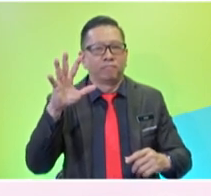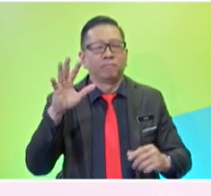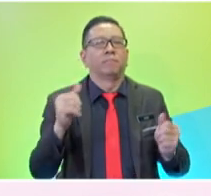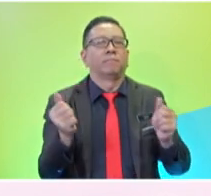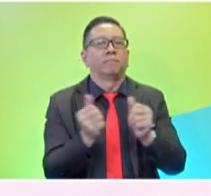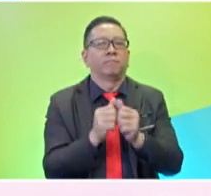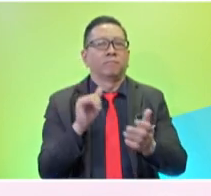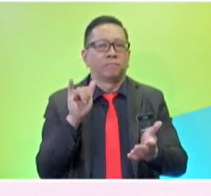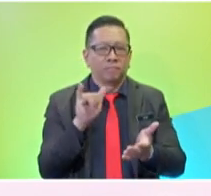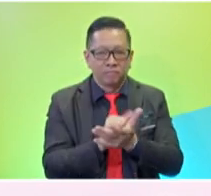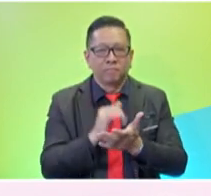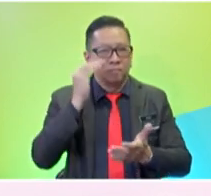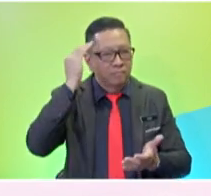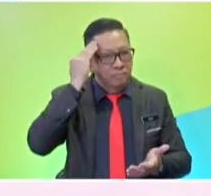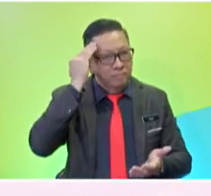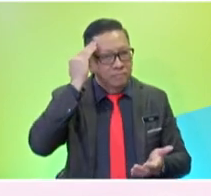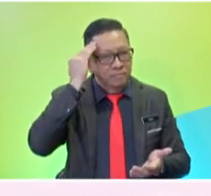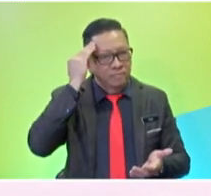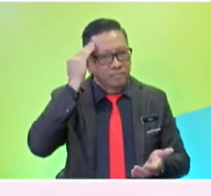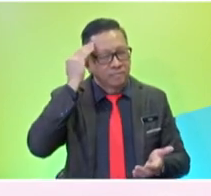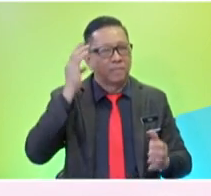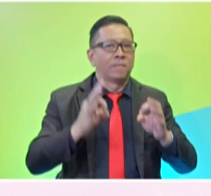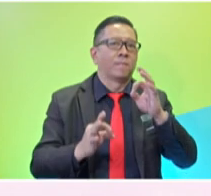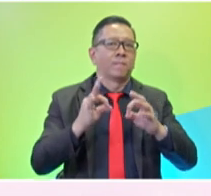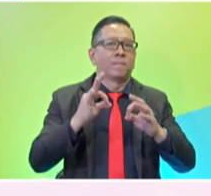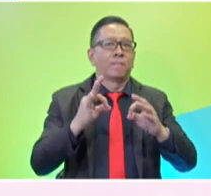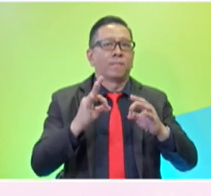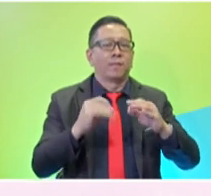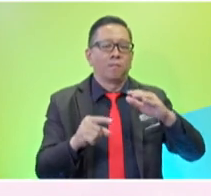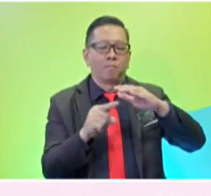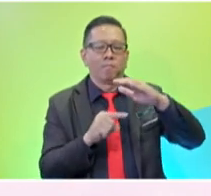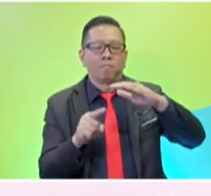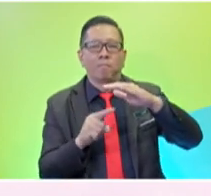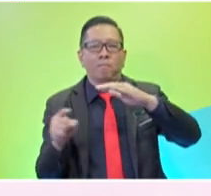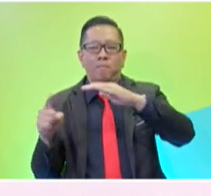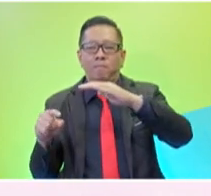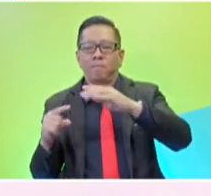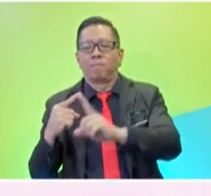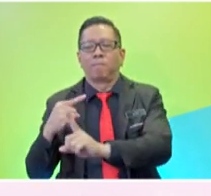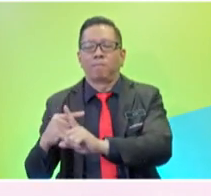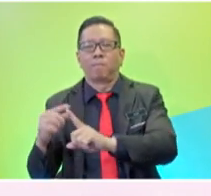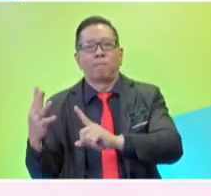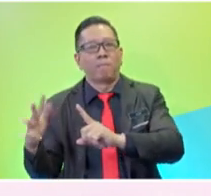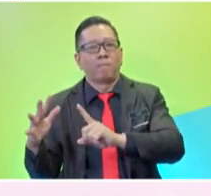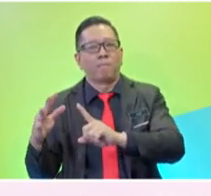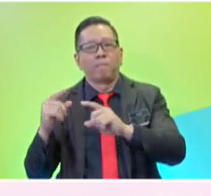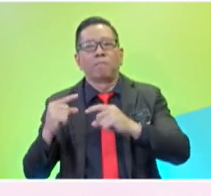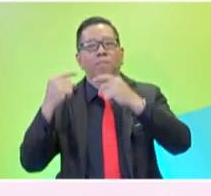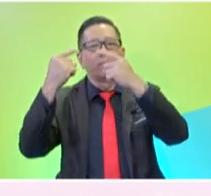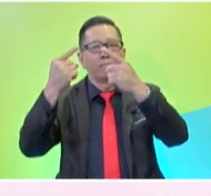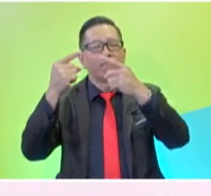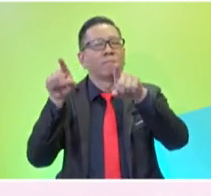sebelumnya kita sudah tahu Yesus kalau bahagia bahwa pecahan kita darat dengan 15 Oke kita dan bagian atas